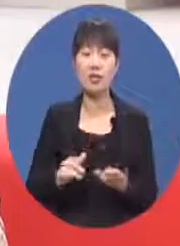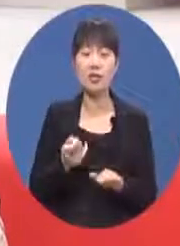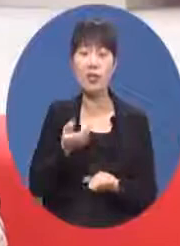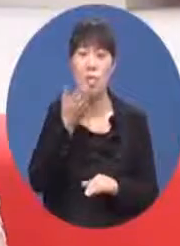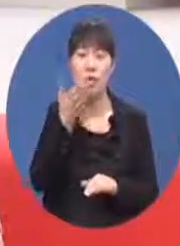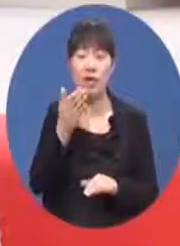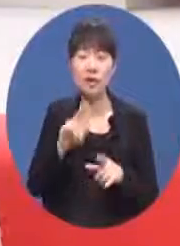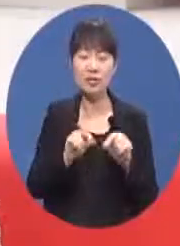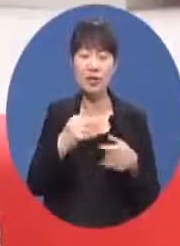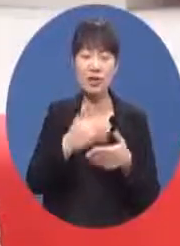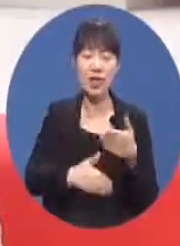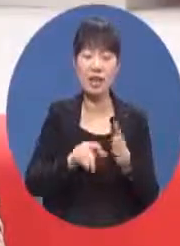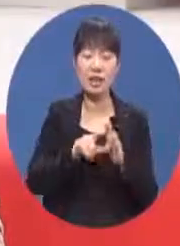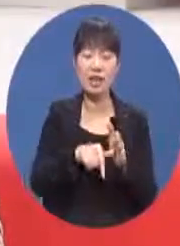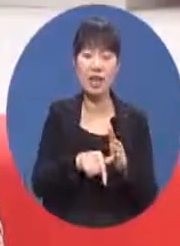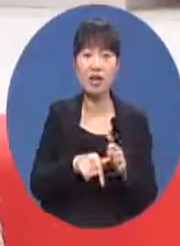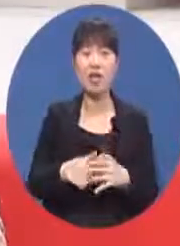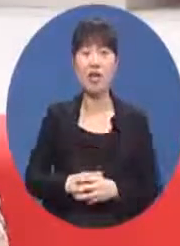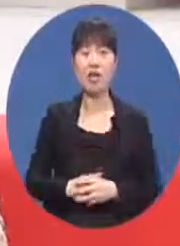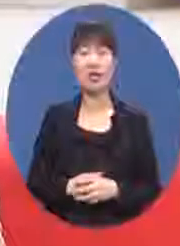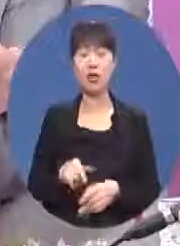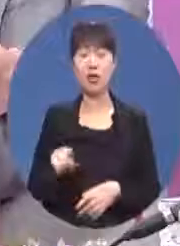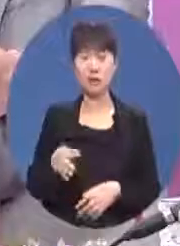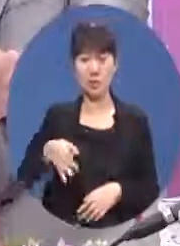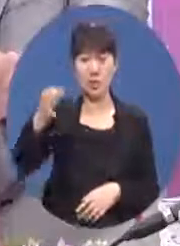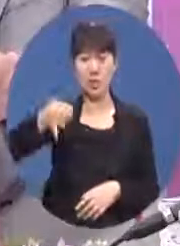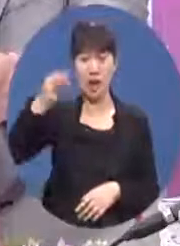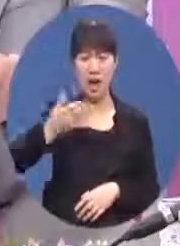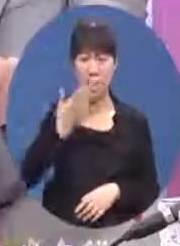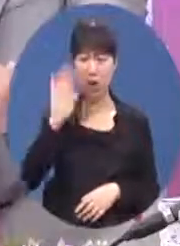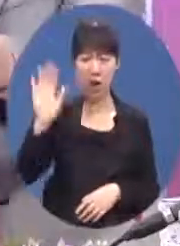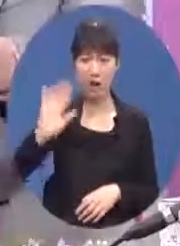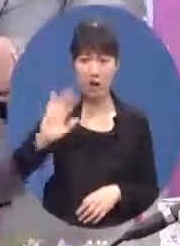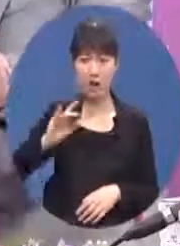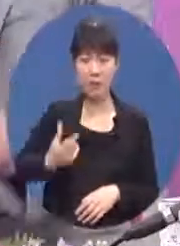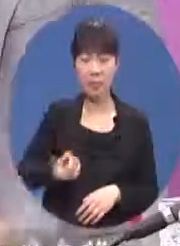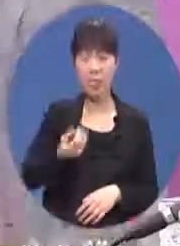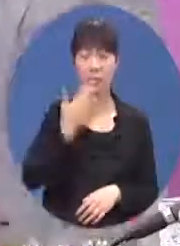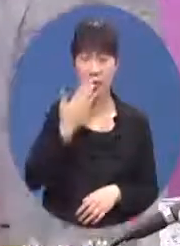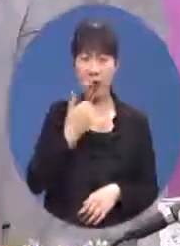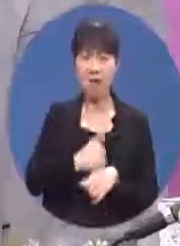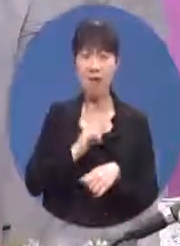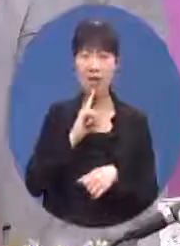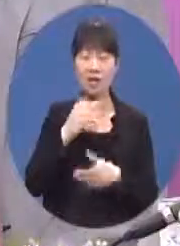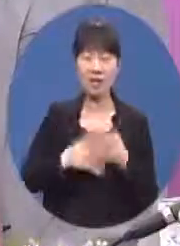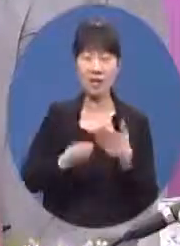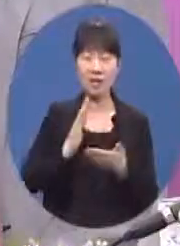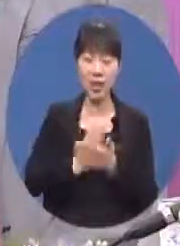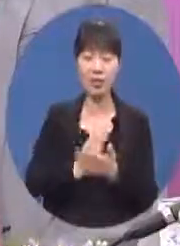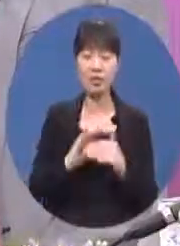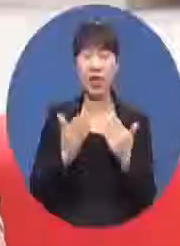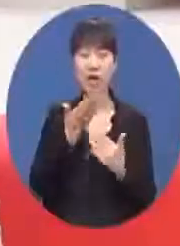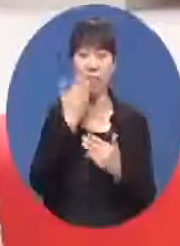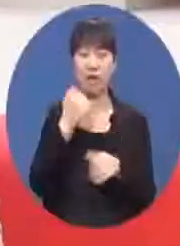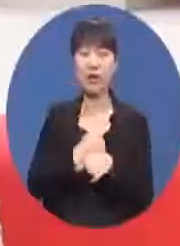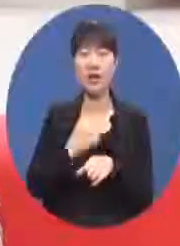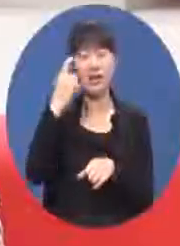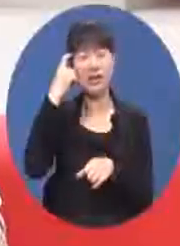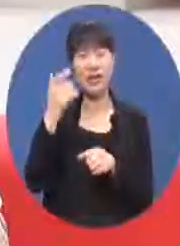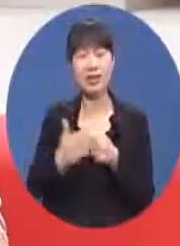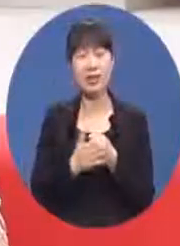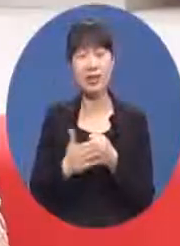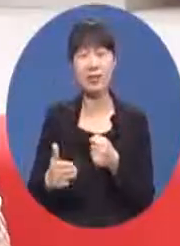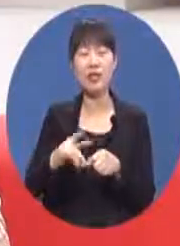아이도 음식을 남길 경우에 너가 얼마짜린데 그거 안 먹니? 그거 왜? 빨리 먹어! 남기지 말고 다 먹어야 된다는 생각